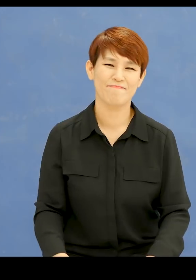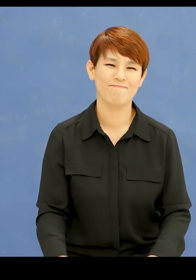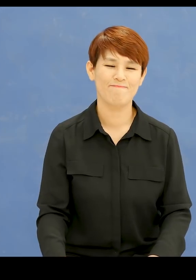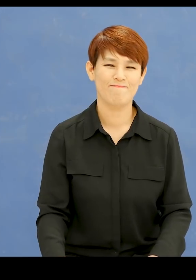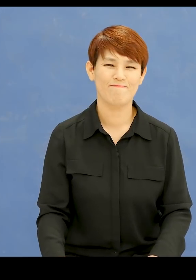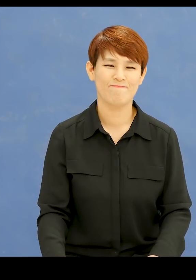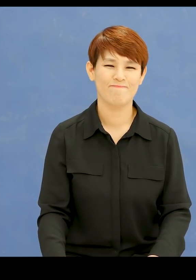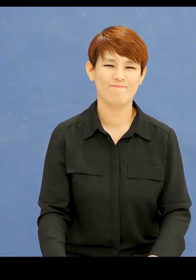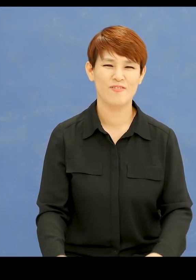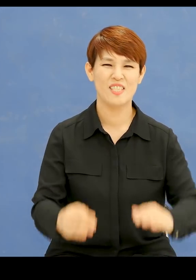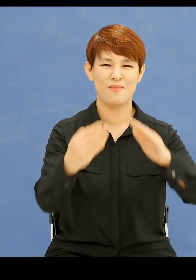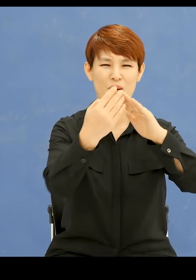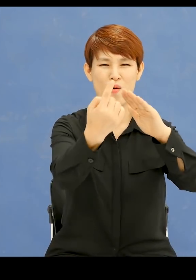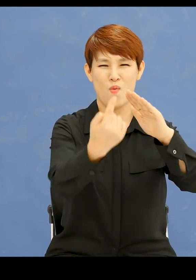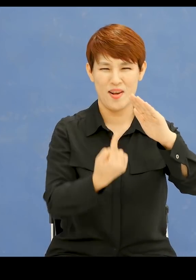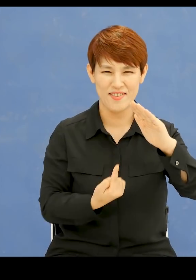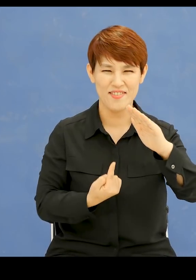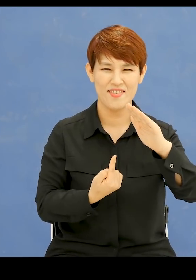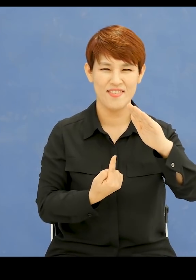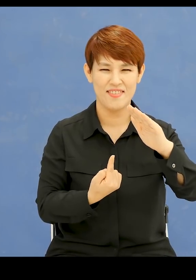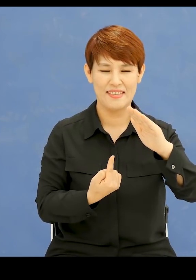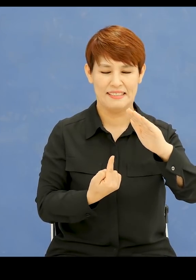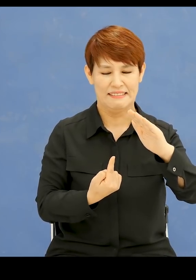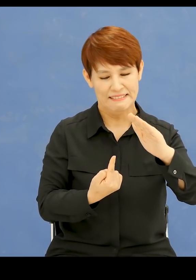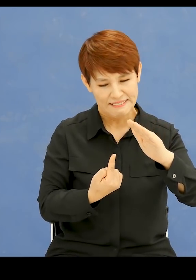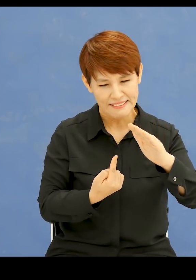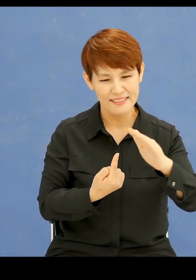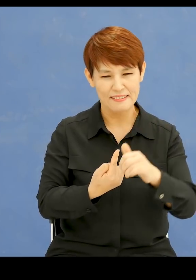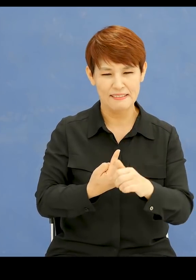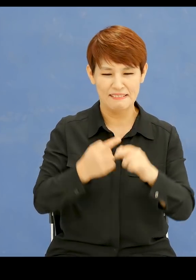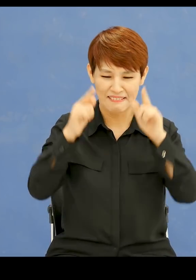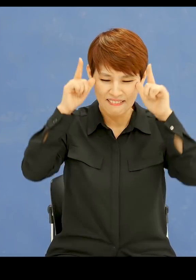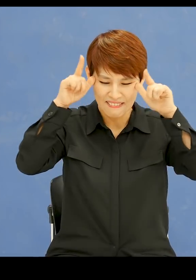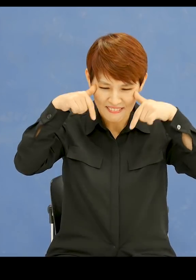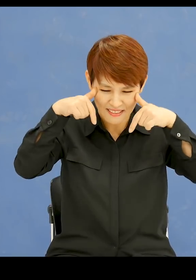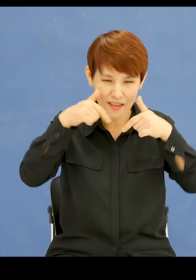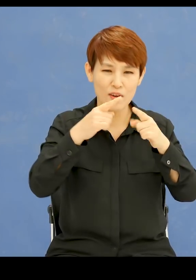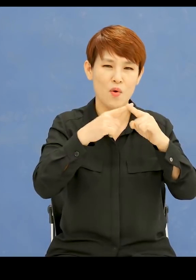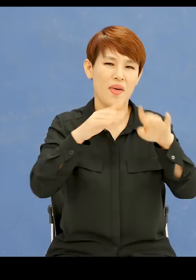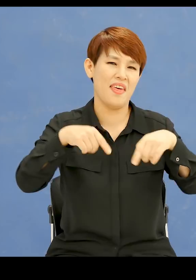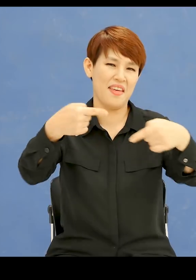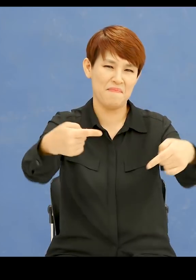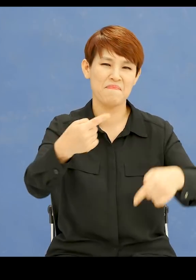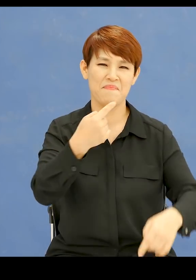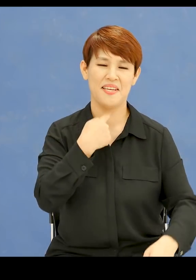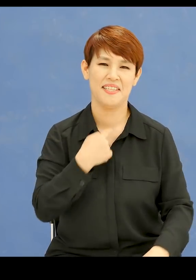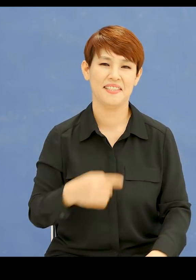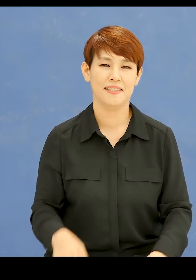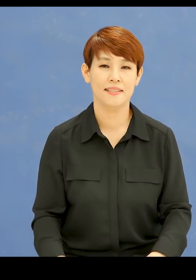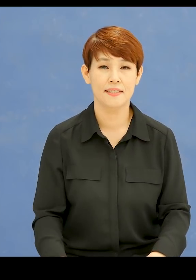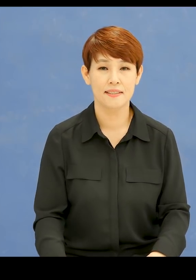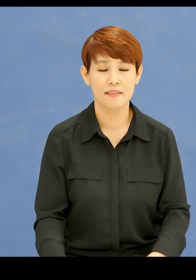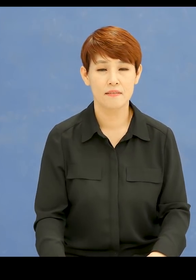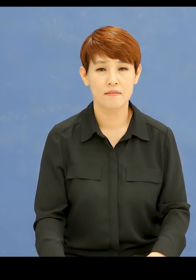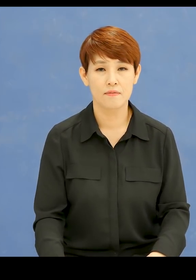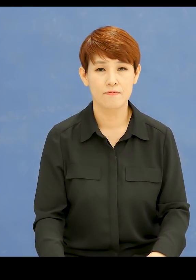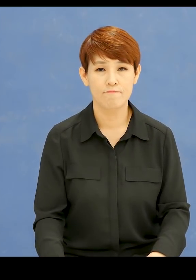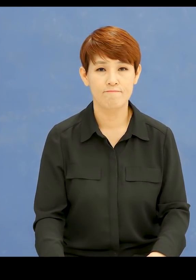그래서 그냥 집에까지 들어와서 못 이긴 척 이렇게 끌려갔던 그런 기억이 있습니다. 그 이후에 이제